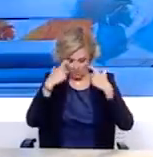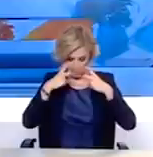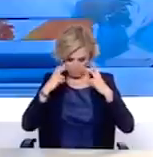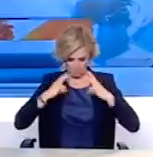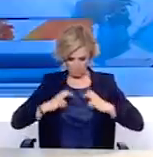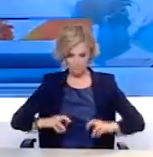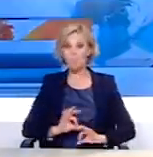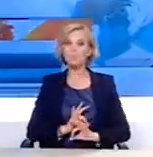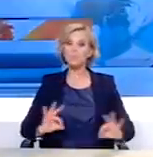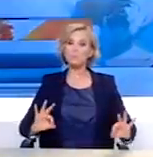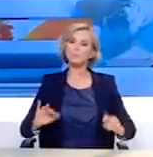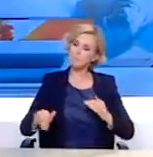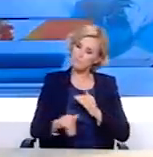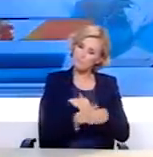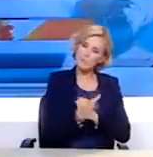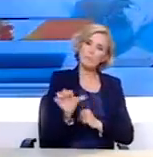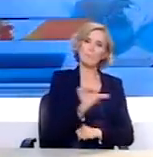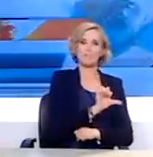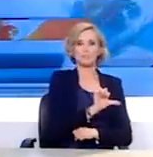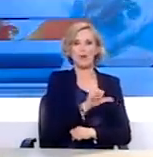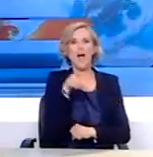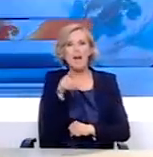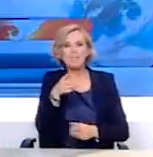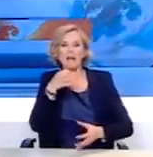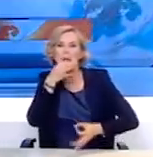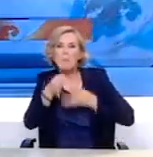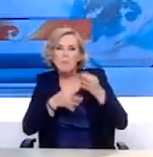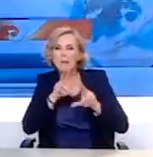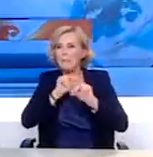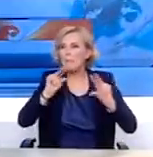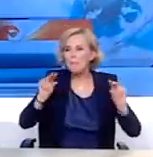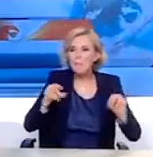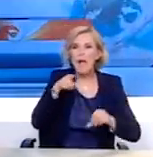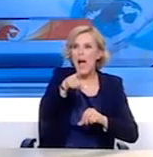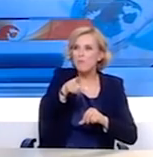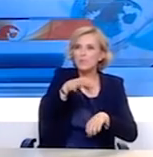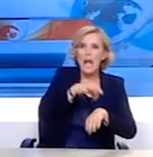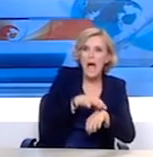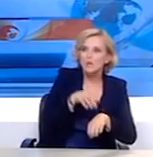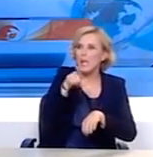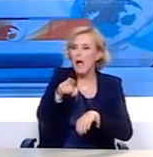από κάθε συζήτηση και κάθε λογική η προσέγγιση αυτή.